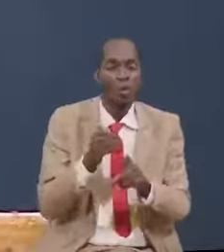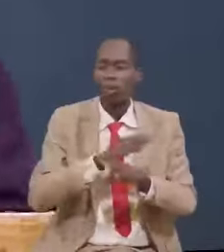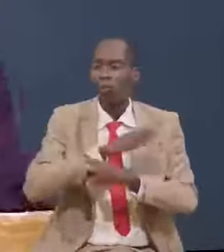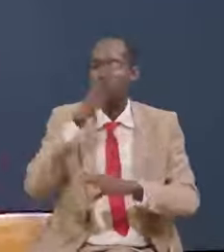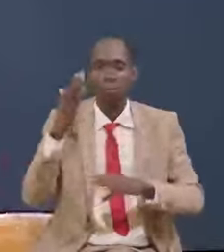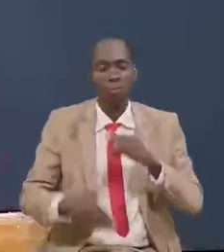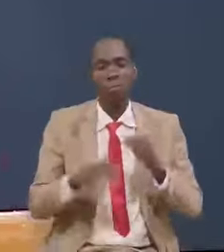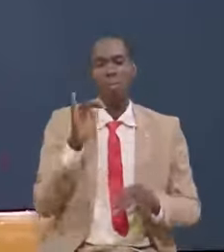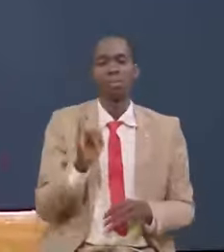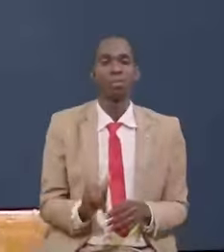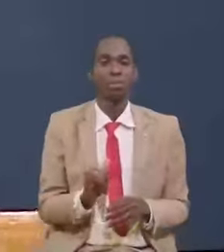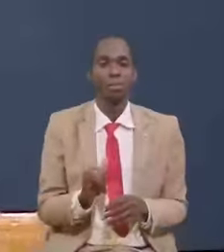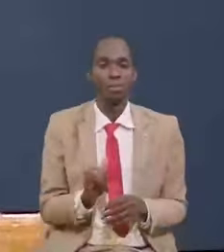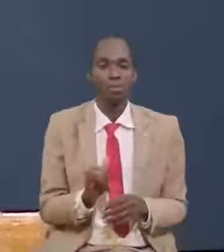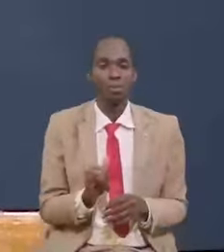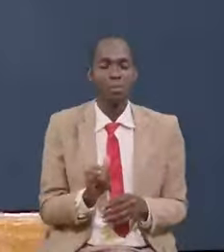sans réserve,